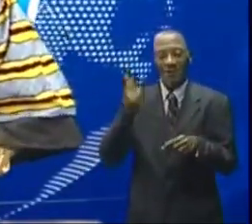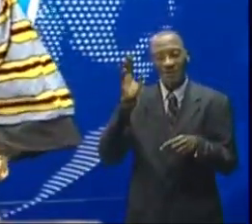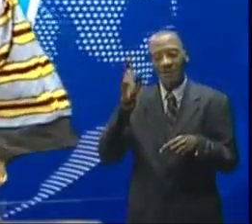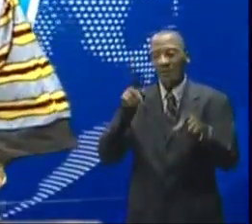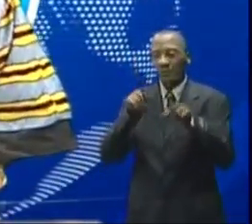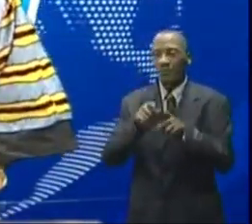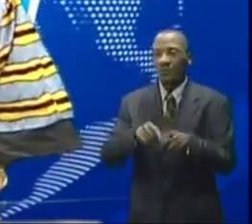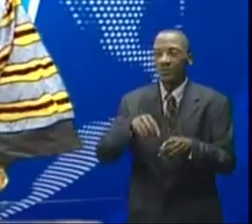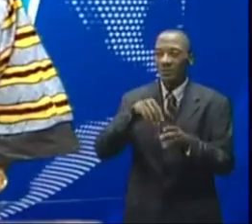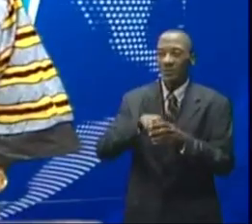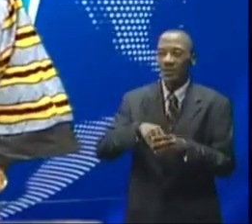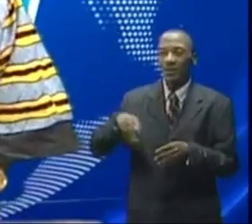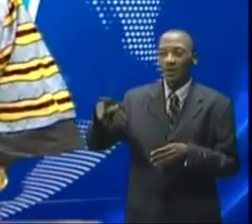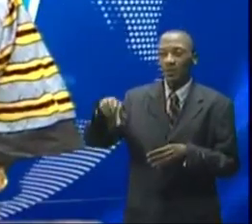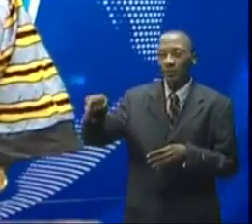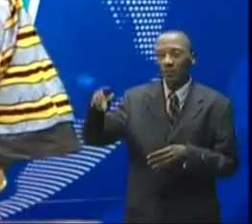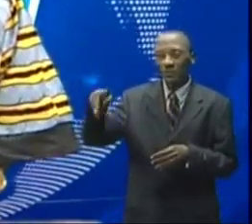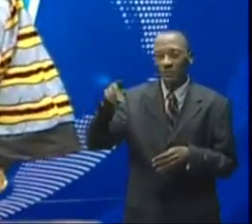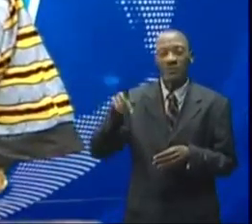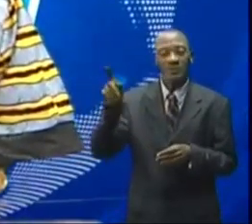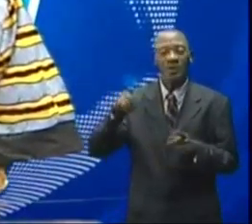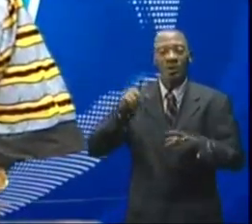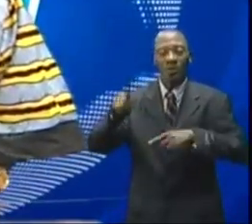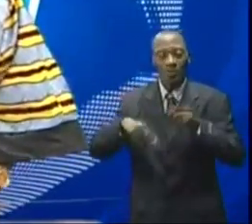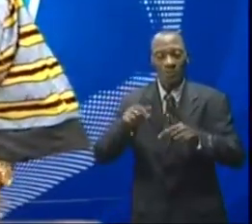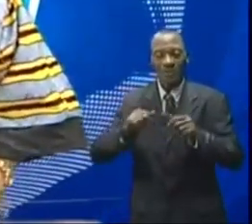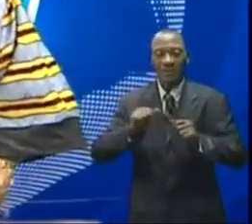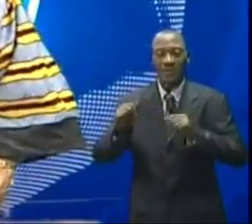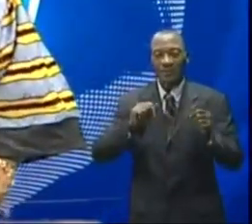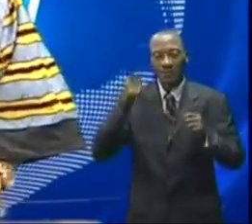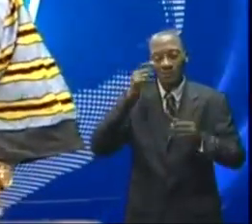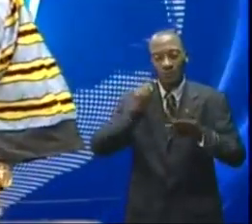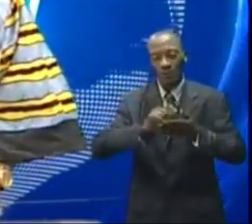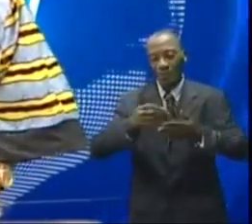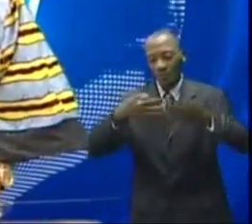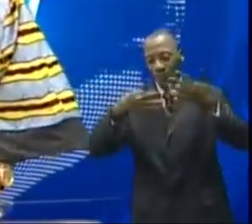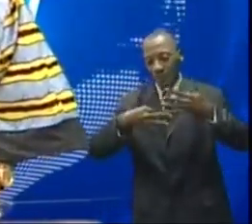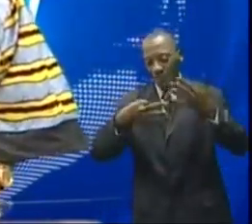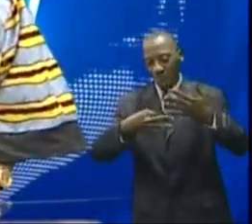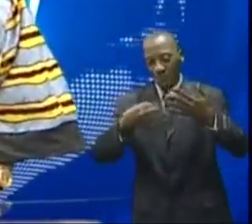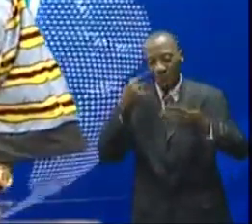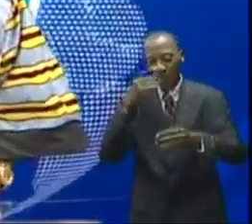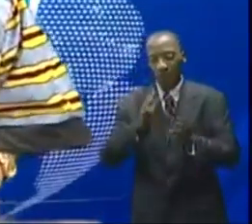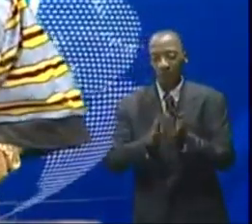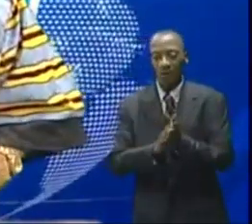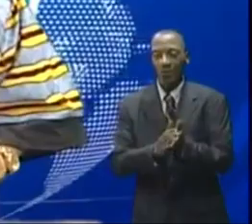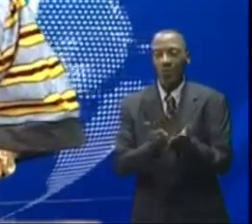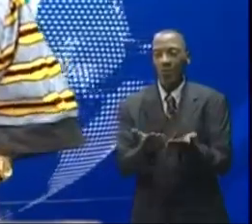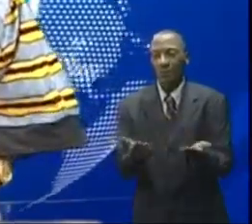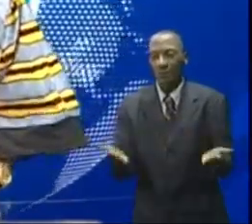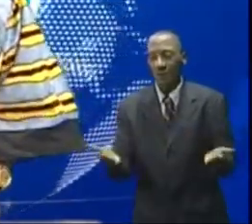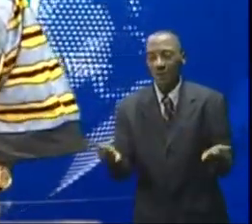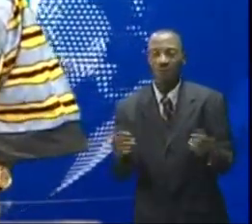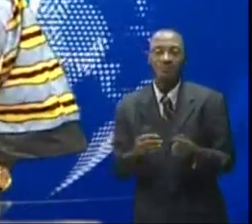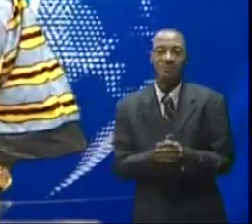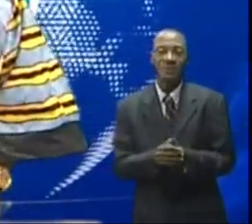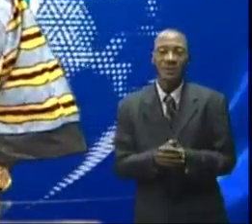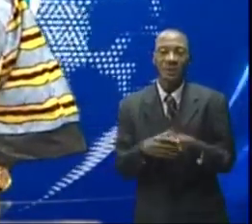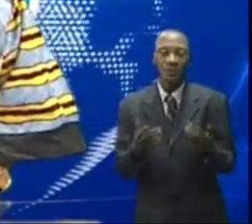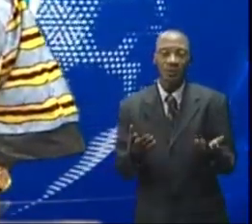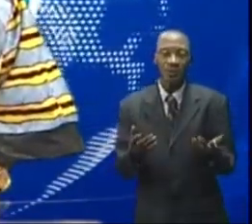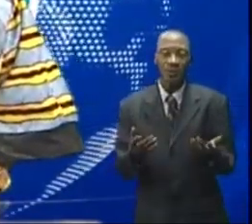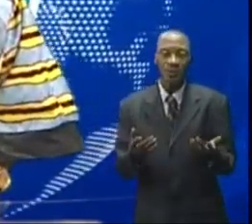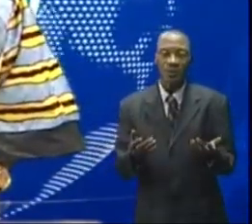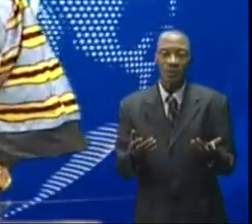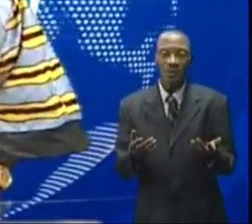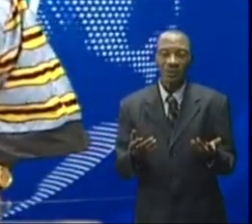d'autres provinces, les tests s'est déroulé dans un climat de paix. Il s'agit d'une deuxième édition de ces